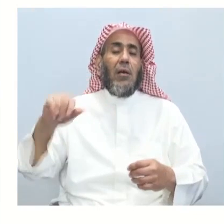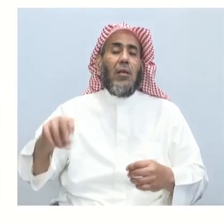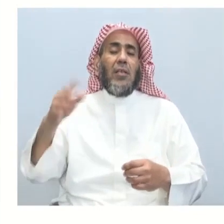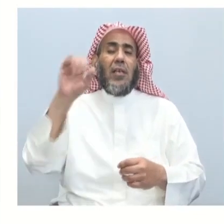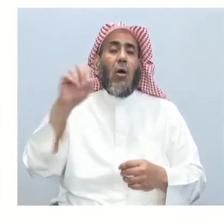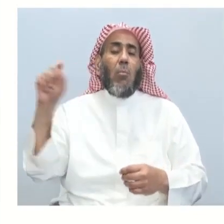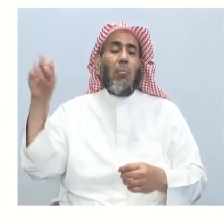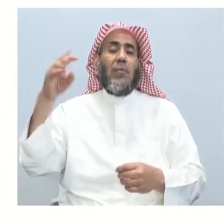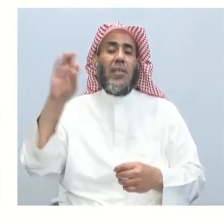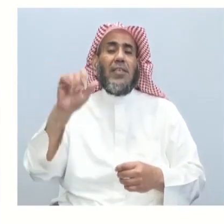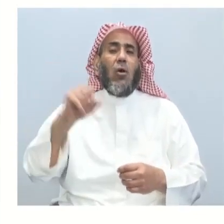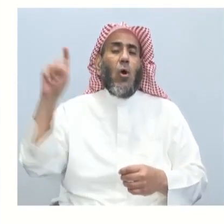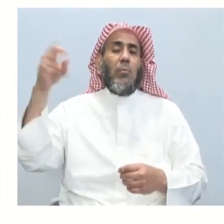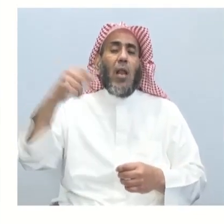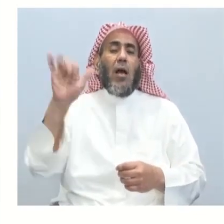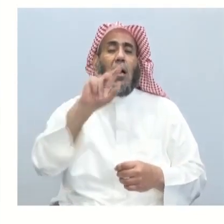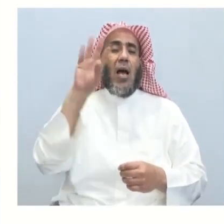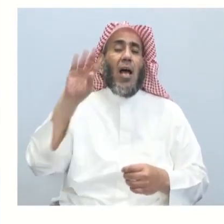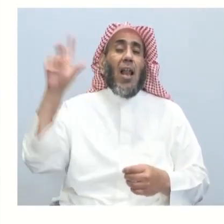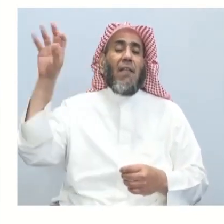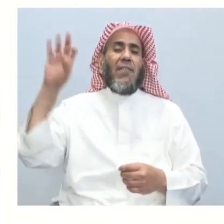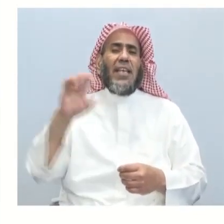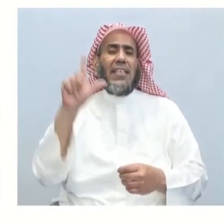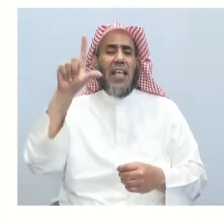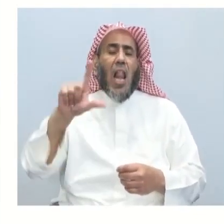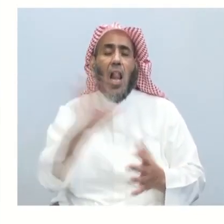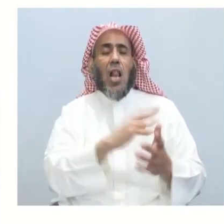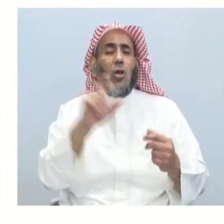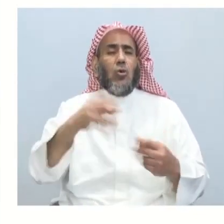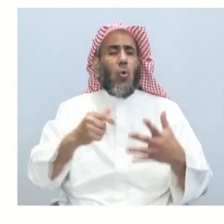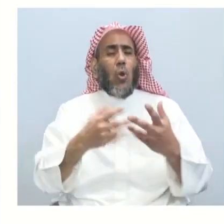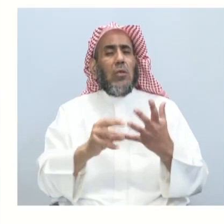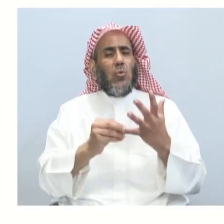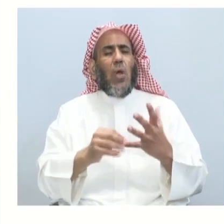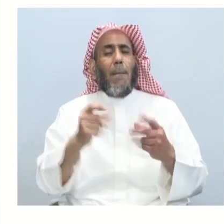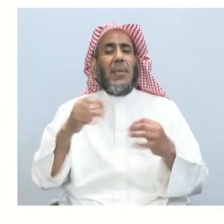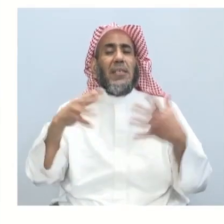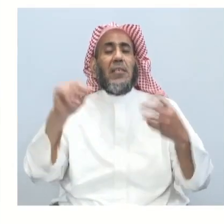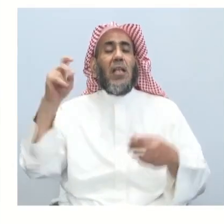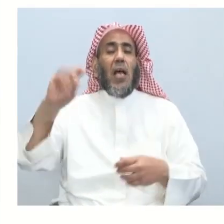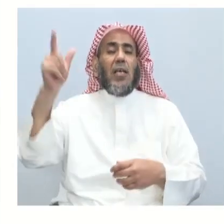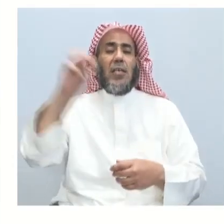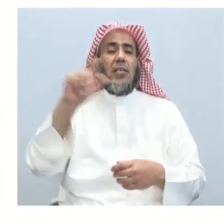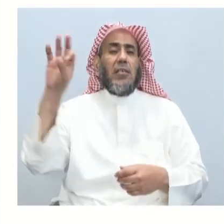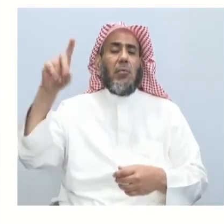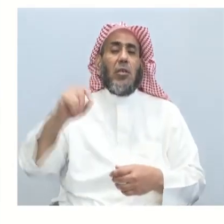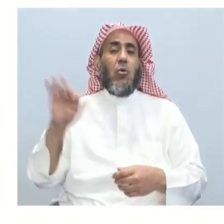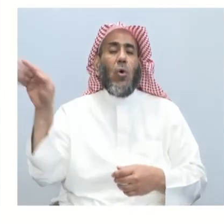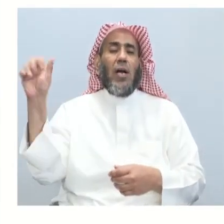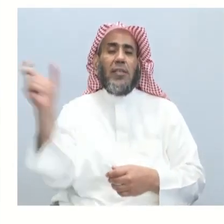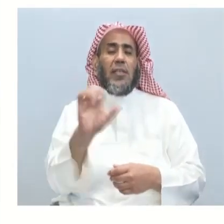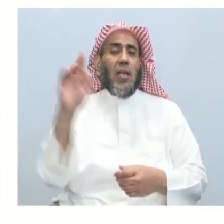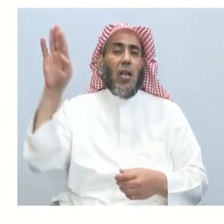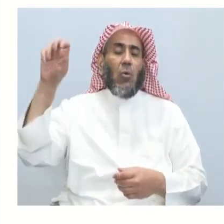ومحمد الفهد العيسى وعبد الله الفيصل اما الشعراء الذين شك الغزل جزءا من شعرهم طاهر زمخشري وحسن القرشي